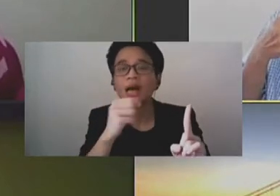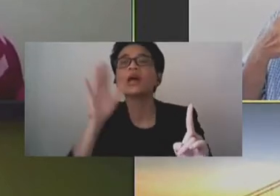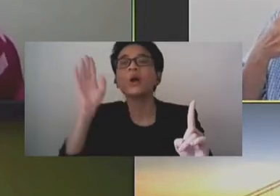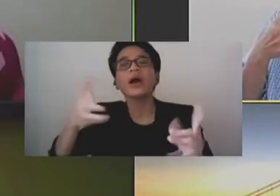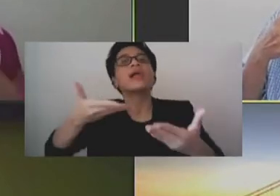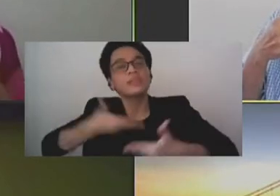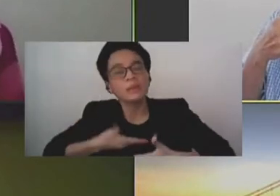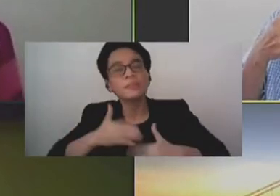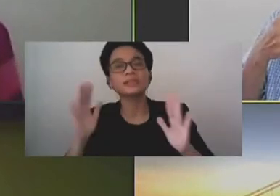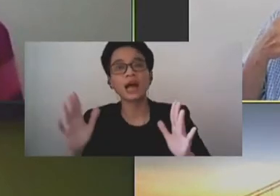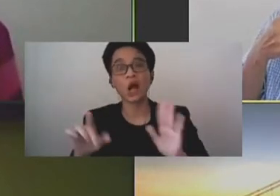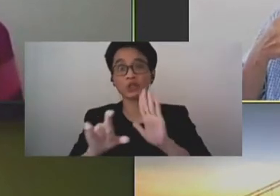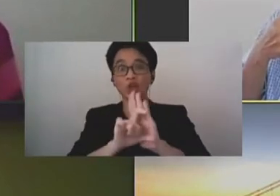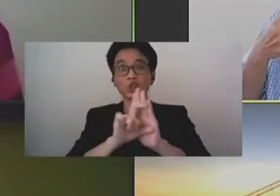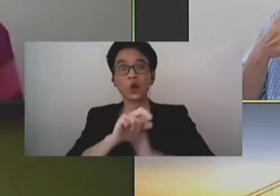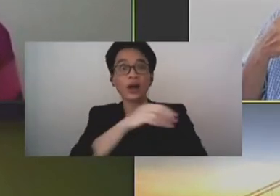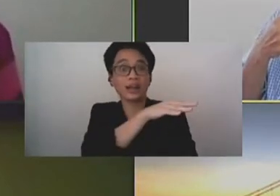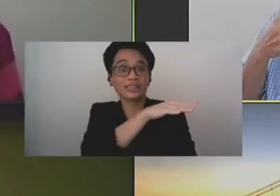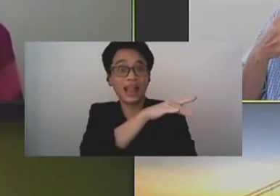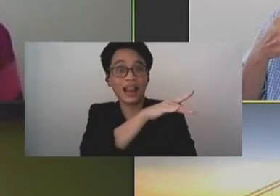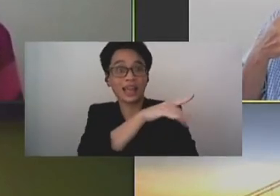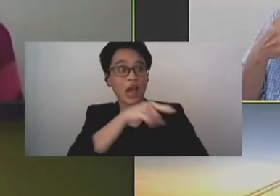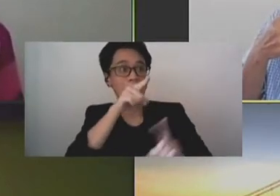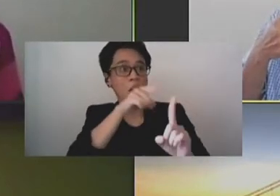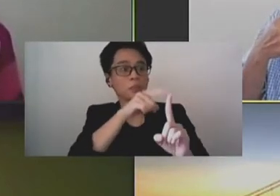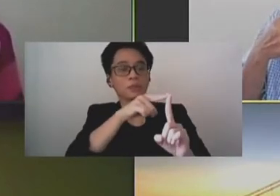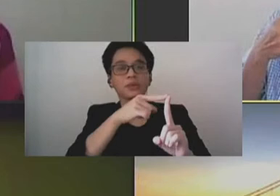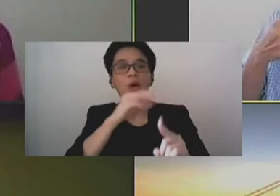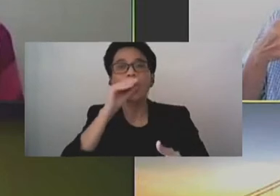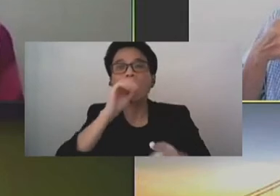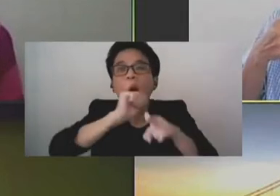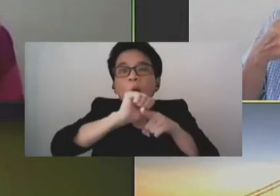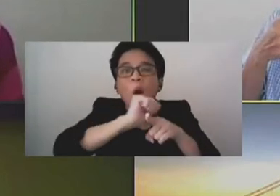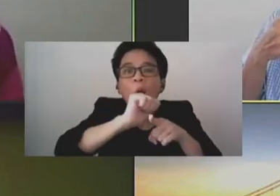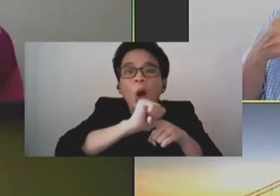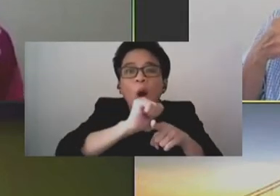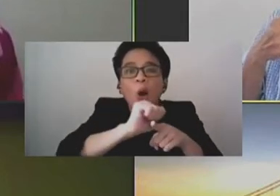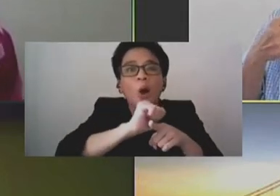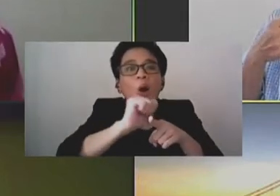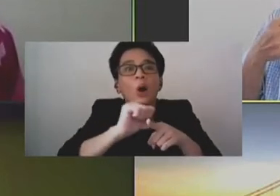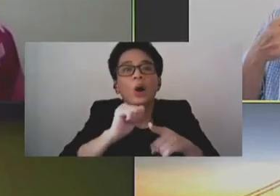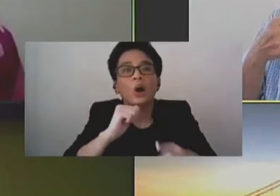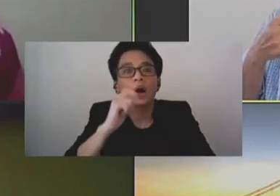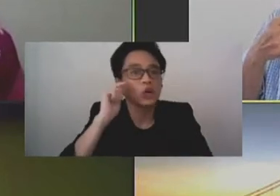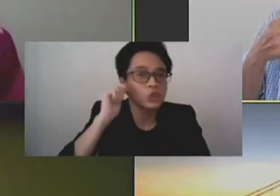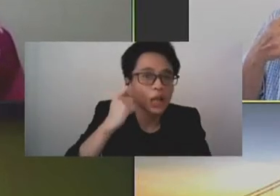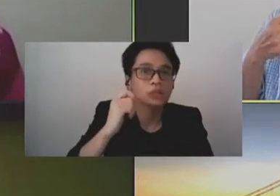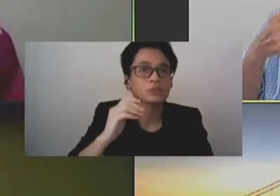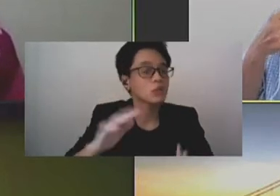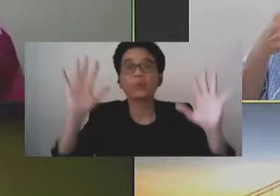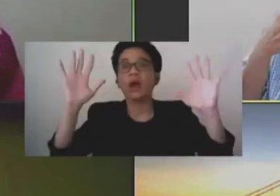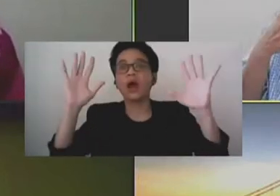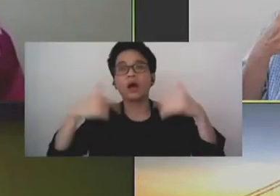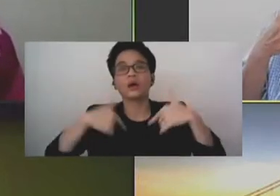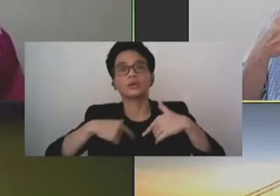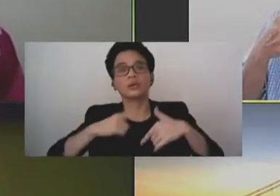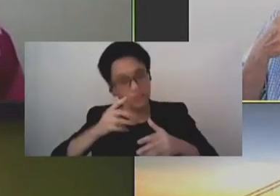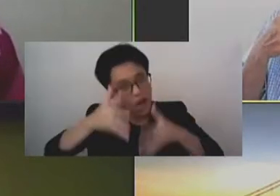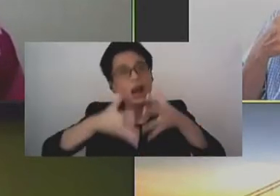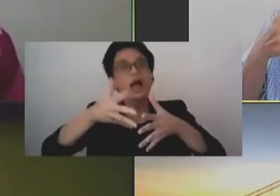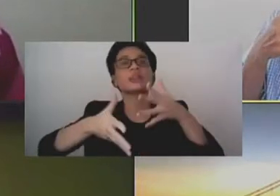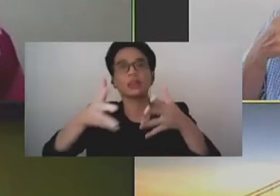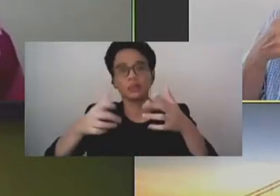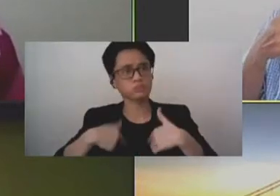legowo, anak saya mentok di belajar tapi bicara, ya udah, kami pakai sign language dan itu baik-baik aja gitu. Kami baik-baik aja